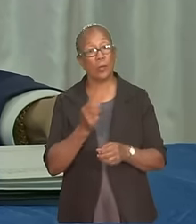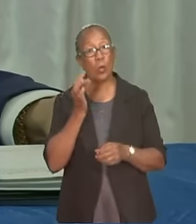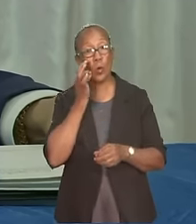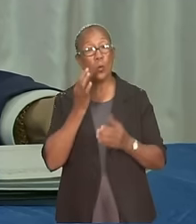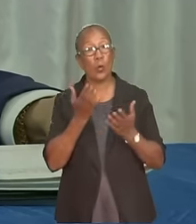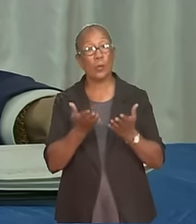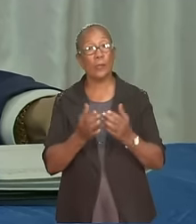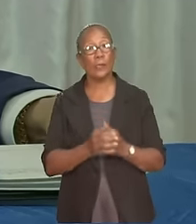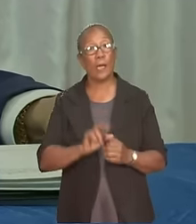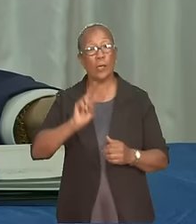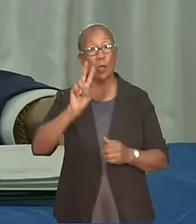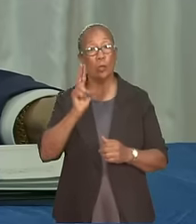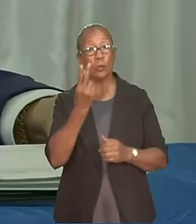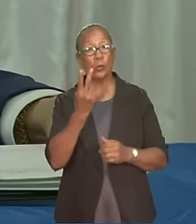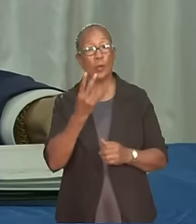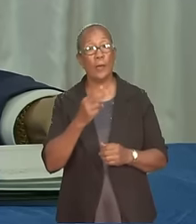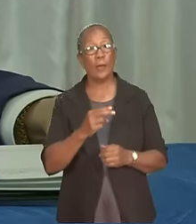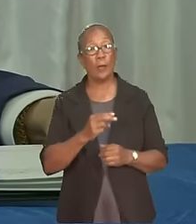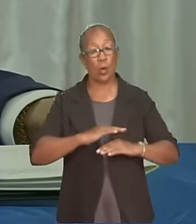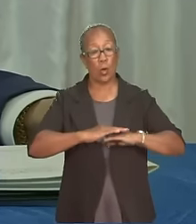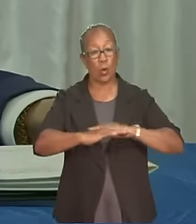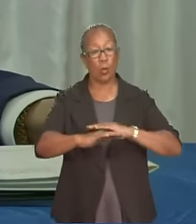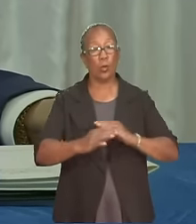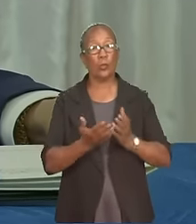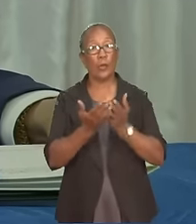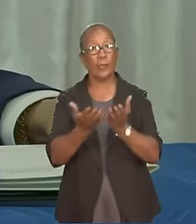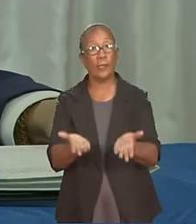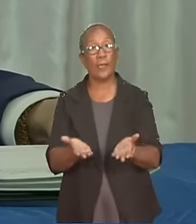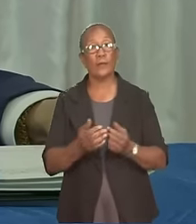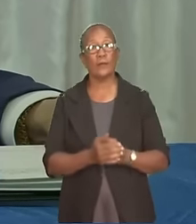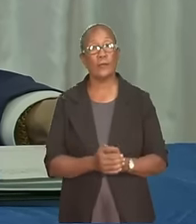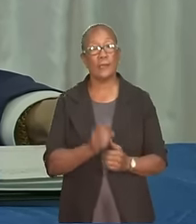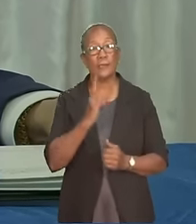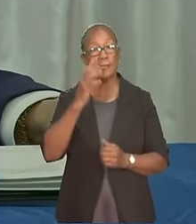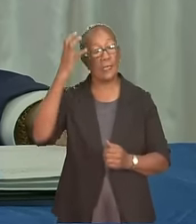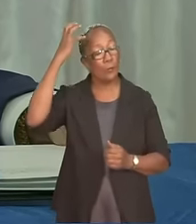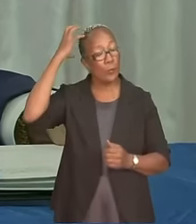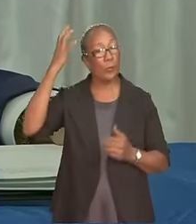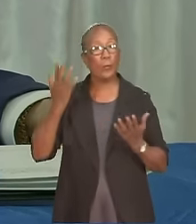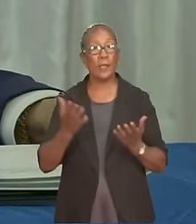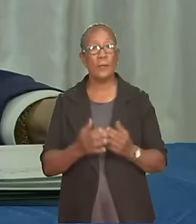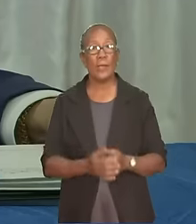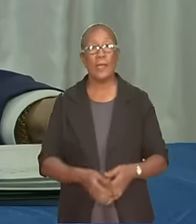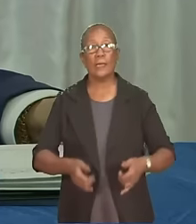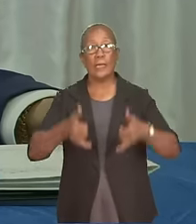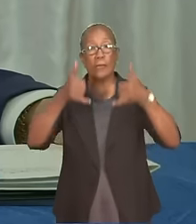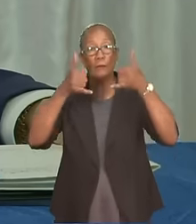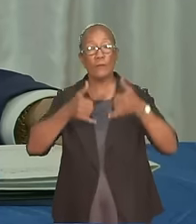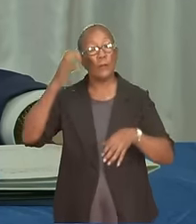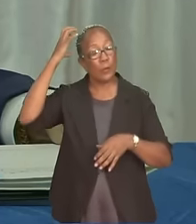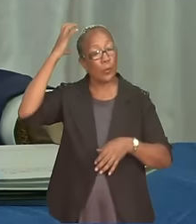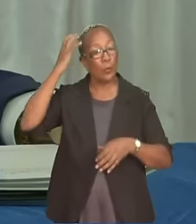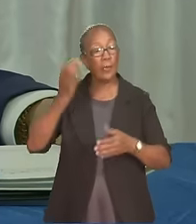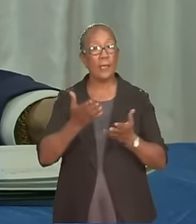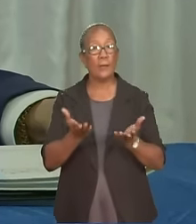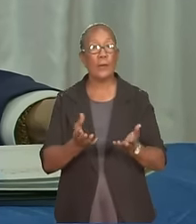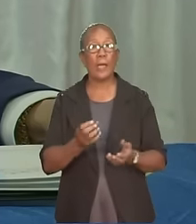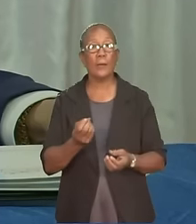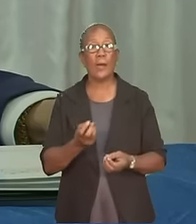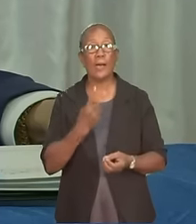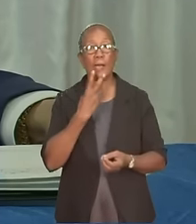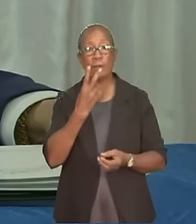Dubbele gronduitgifte, dat is één fenomeen. Maar er zijn ook andere dingen die daar plaatsvinden. We hebben al een paar voorzieningen